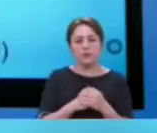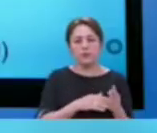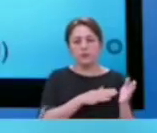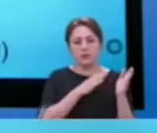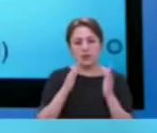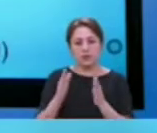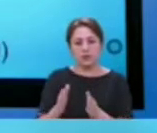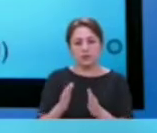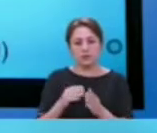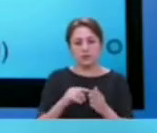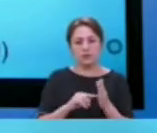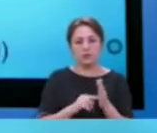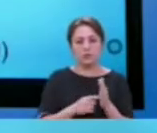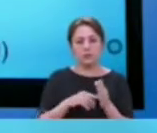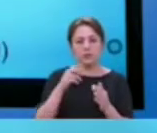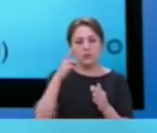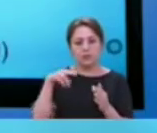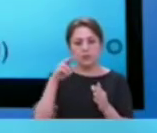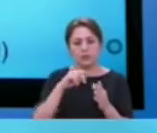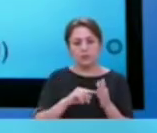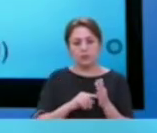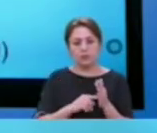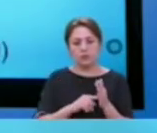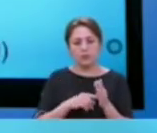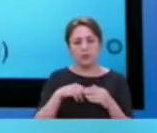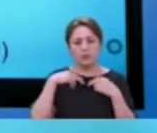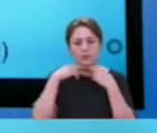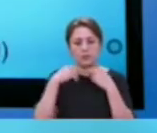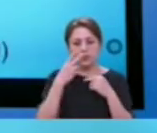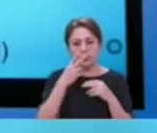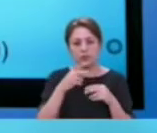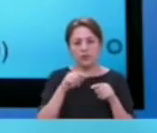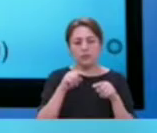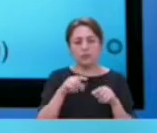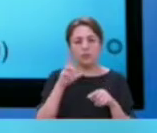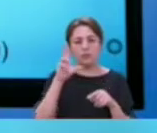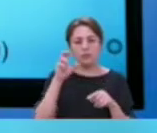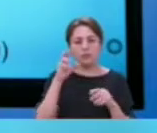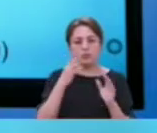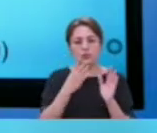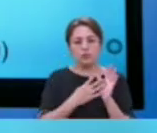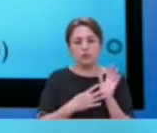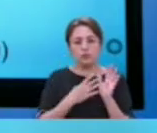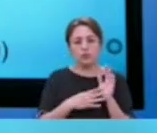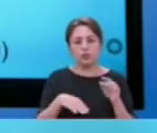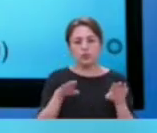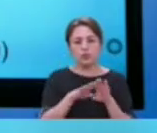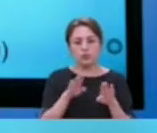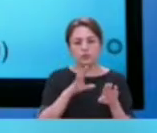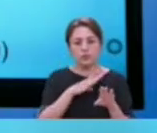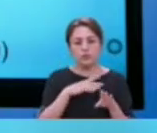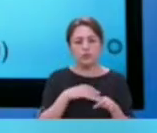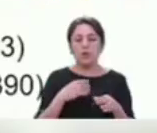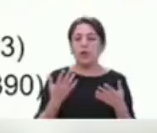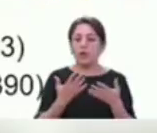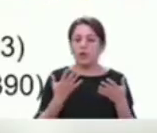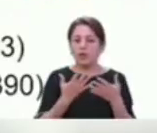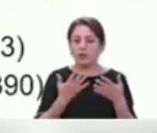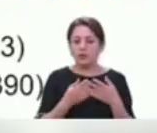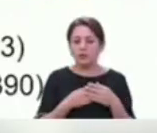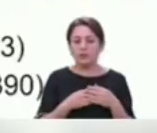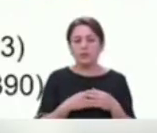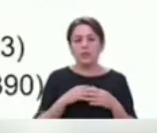Keyingi nuqtamiz D nuqta. E'tibor bering, endi bu 390 ga to'g'ri kelyapti. Qanday qilib?